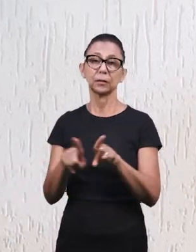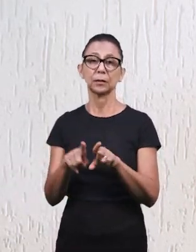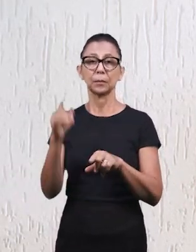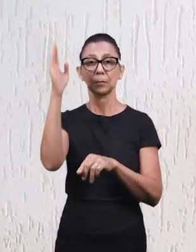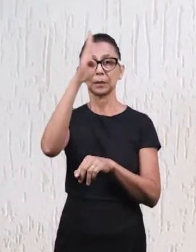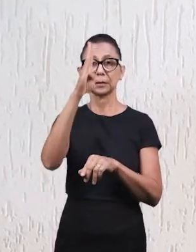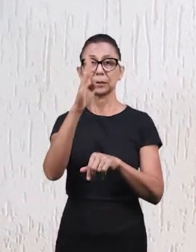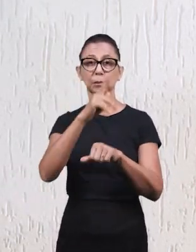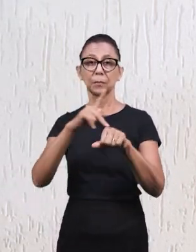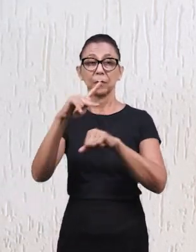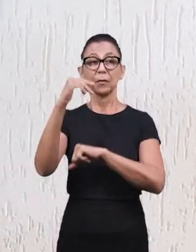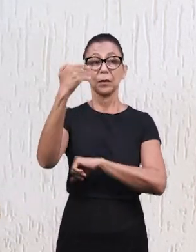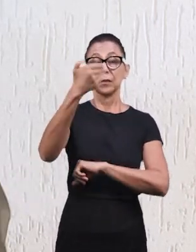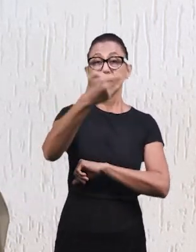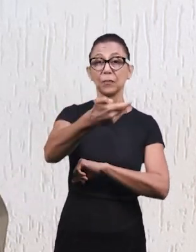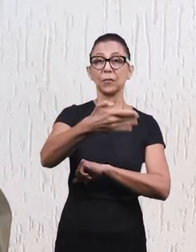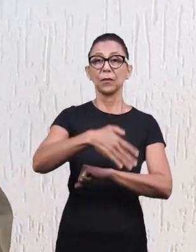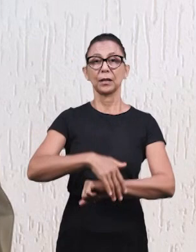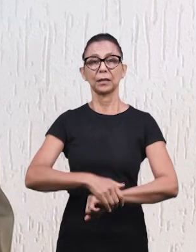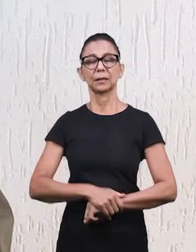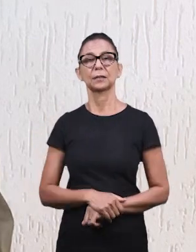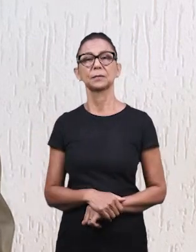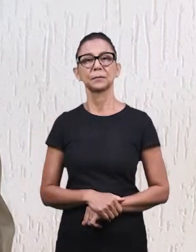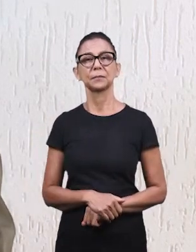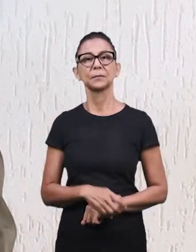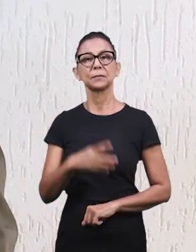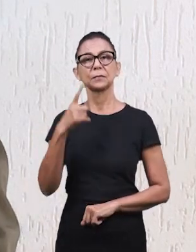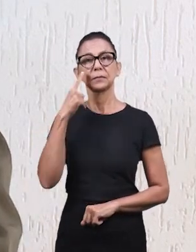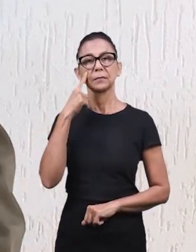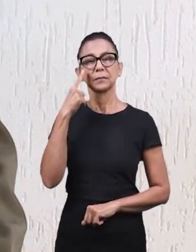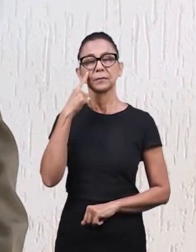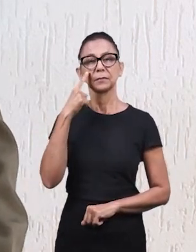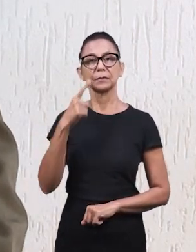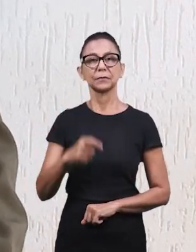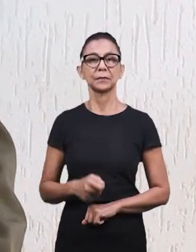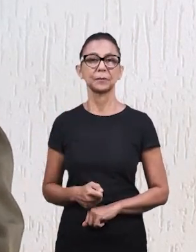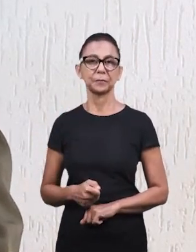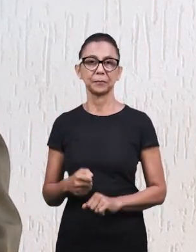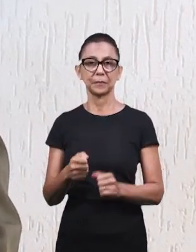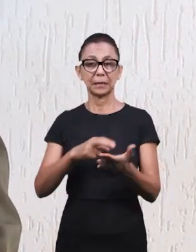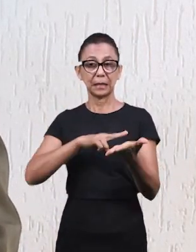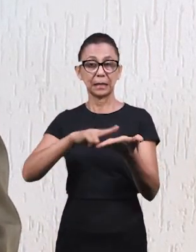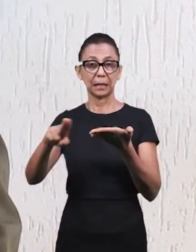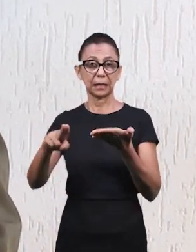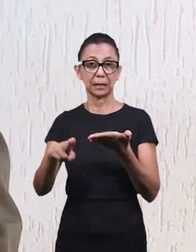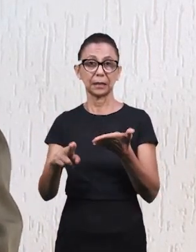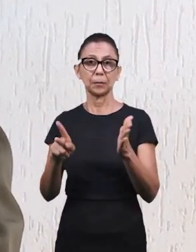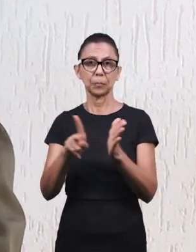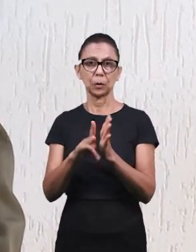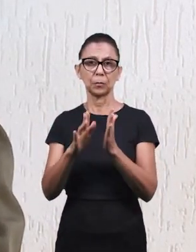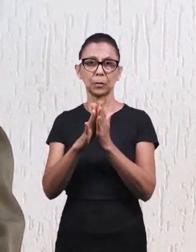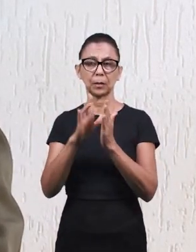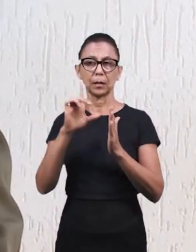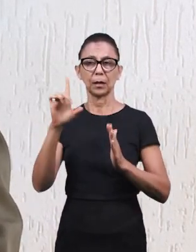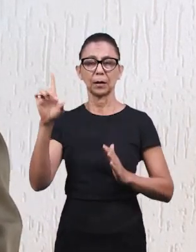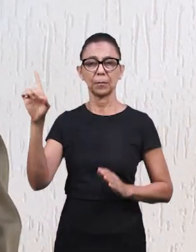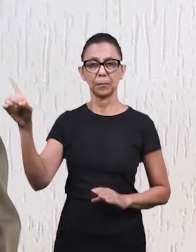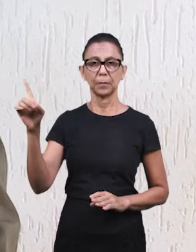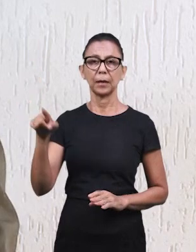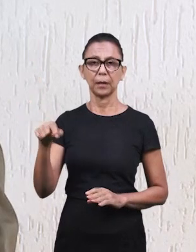в церквях в Бразилии, за рубежом. И сейчас мы с вами послушаем пасторское